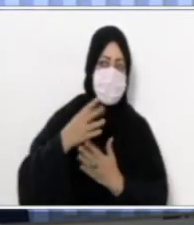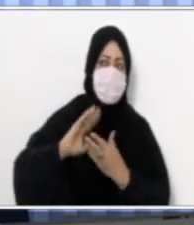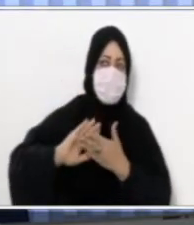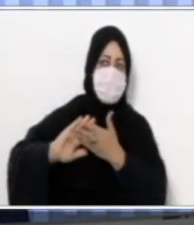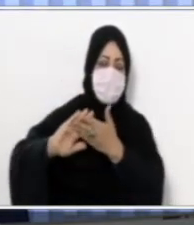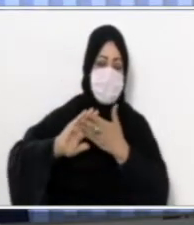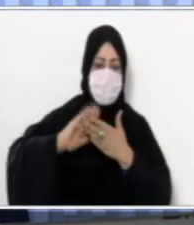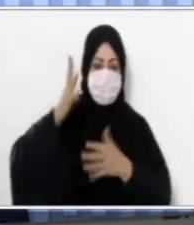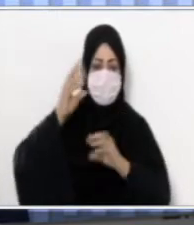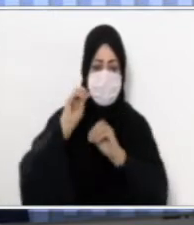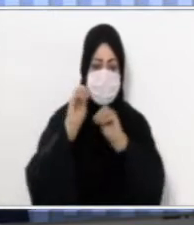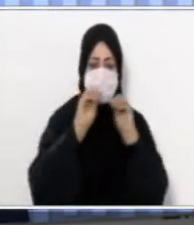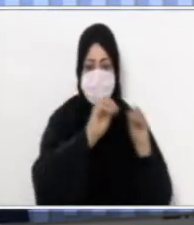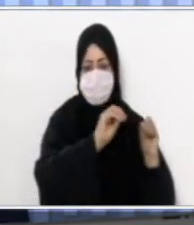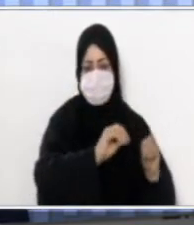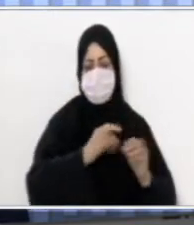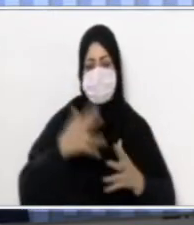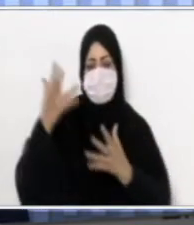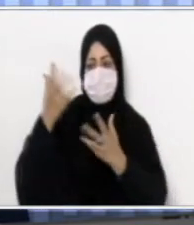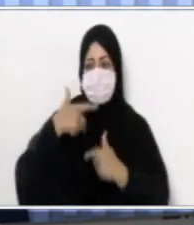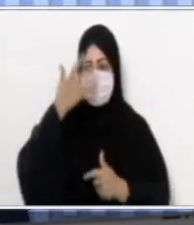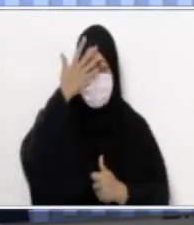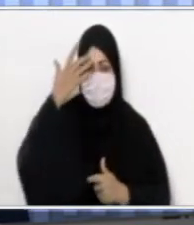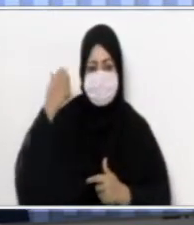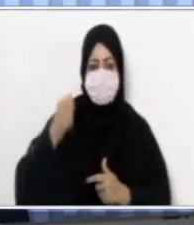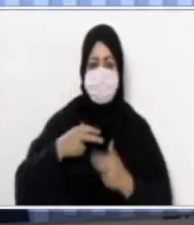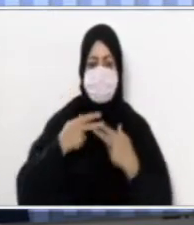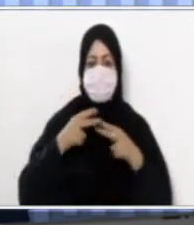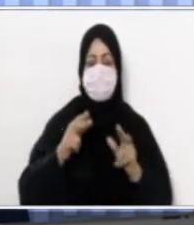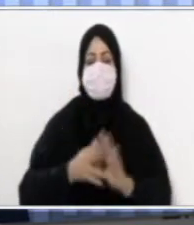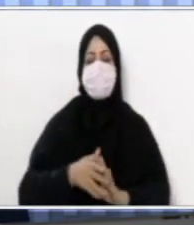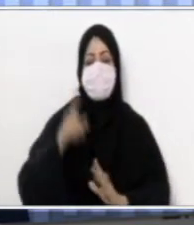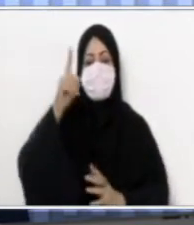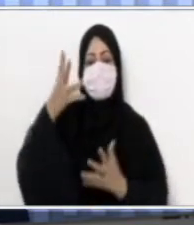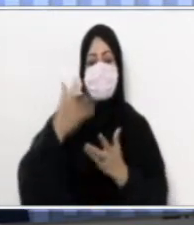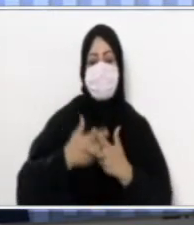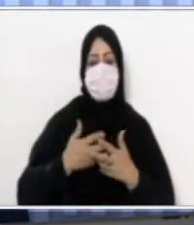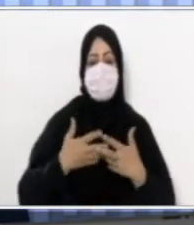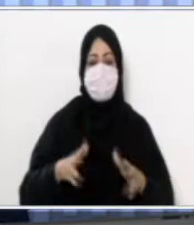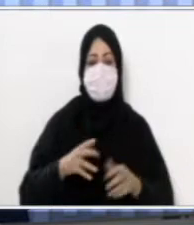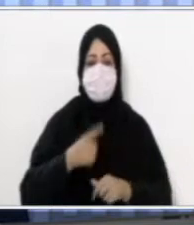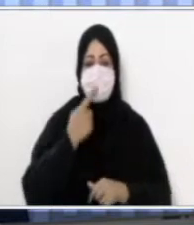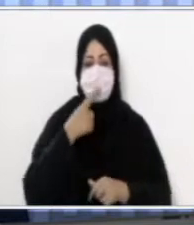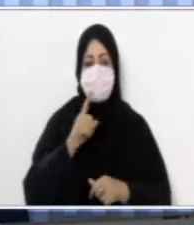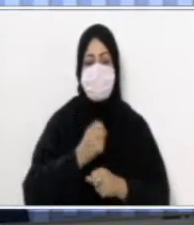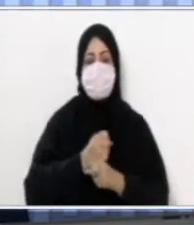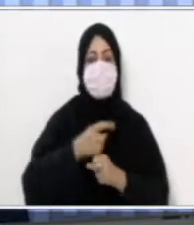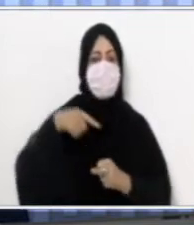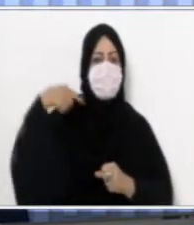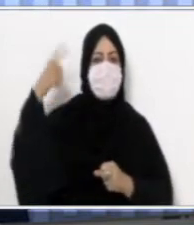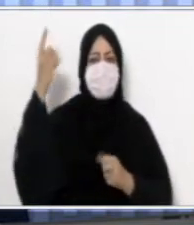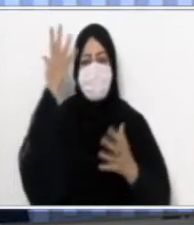متقبلا. اللهم أخرجنا من ظلمات الوهم، وأكرمنا بنور الفهم، وافتح